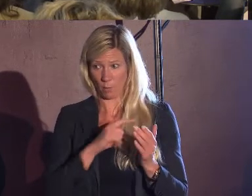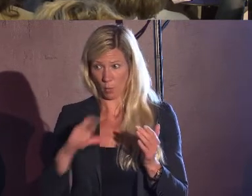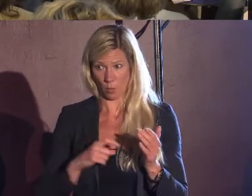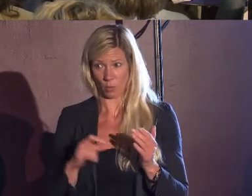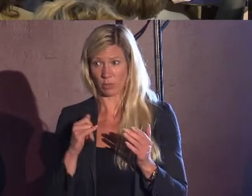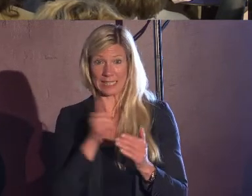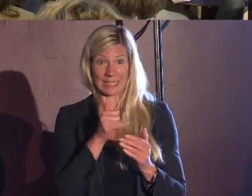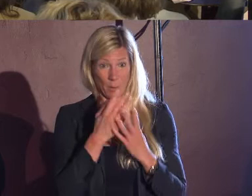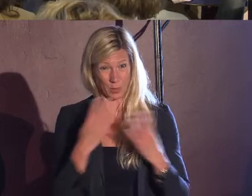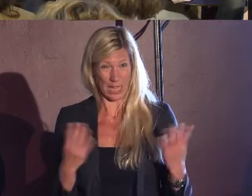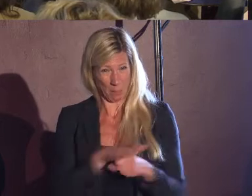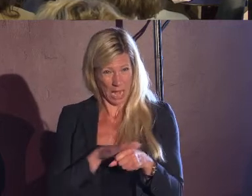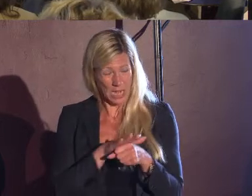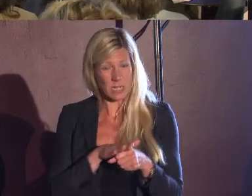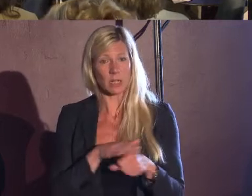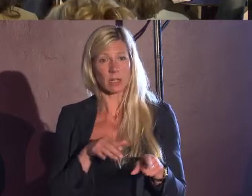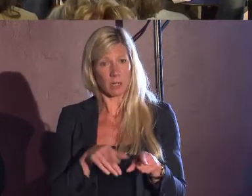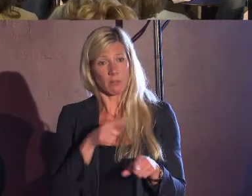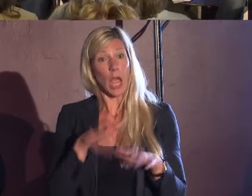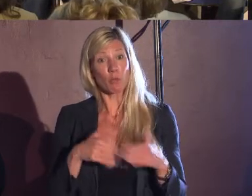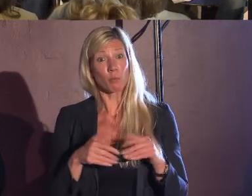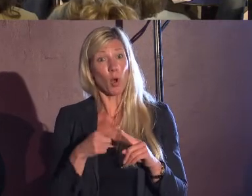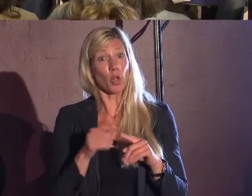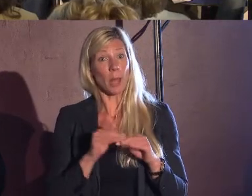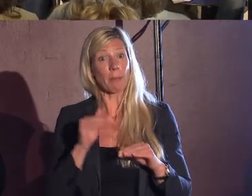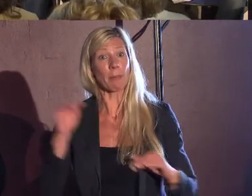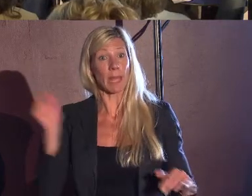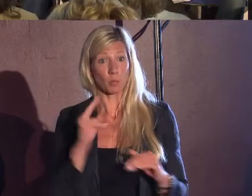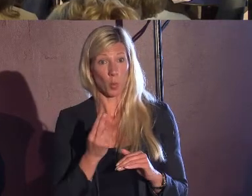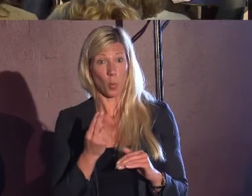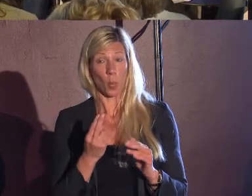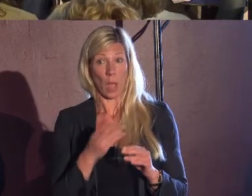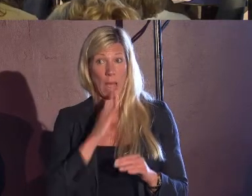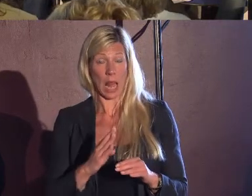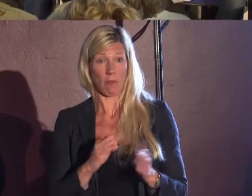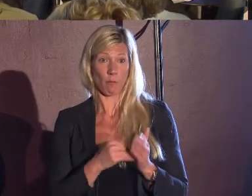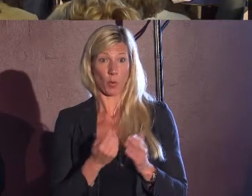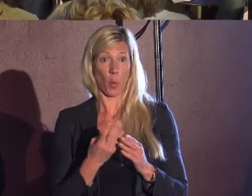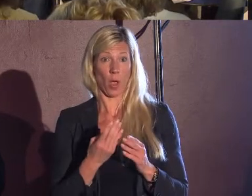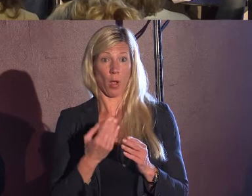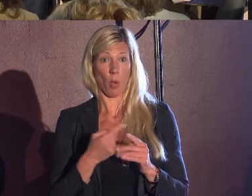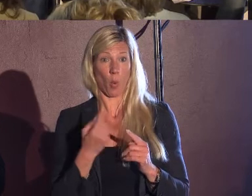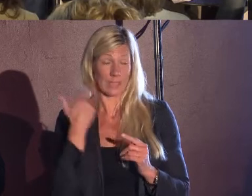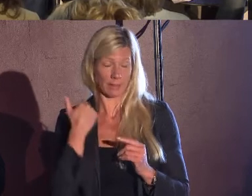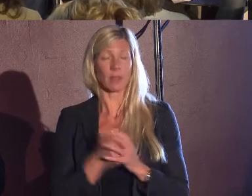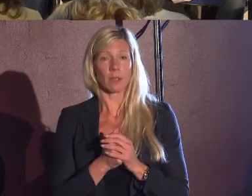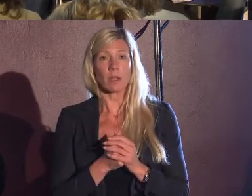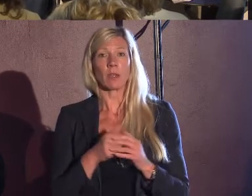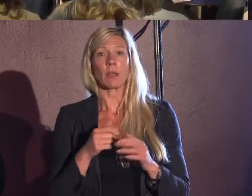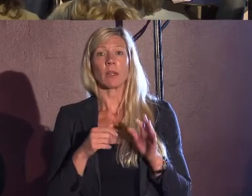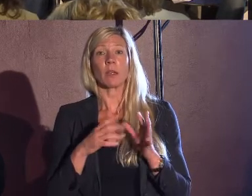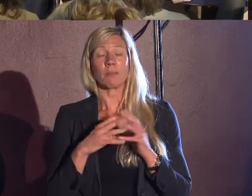i museibranschen har verkligen börjat göra också på allvar sedan ett par år tillbaka. Men det tror